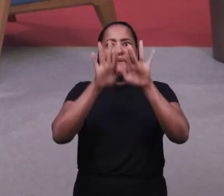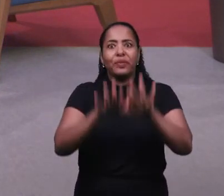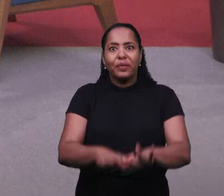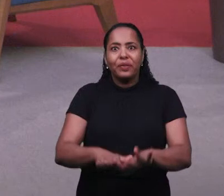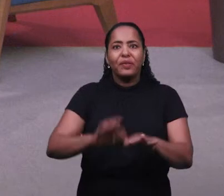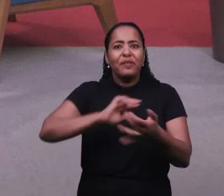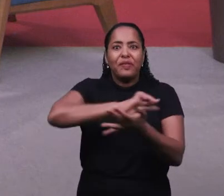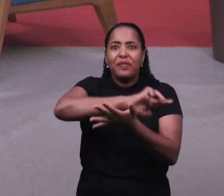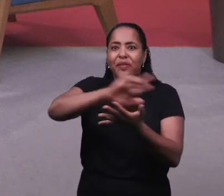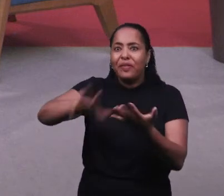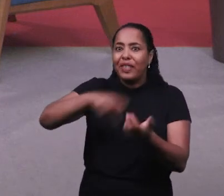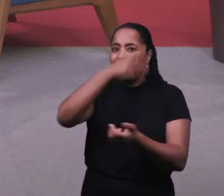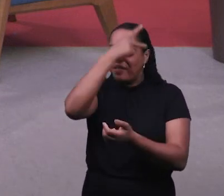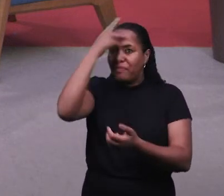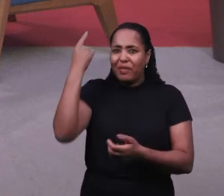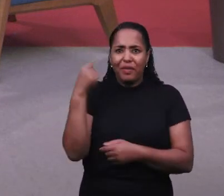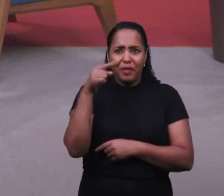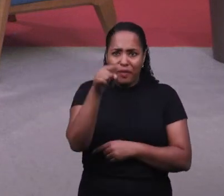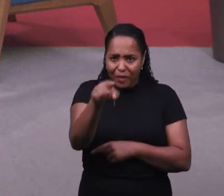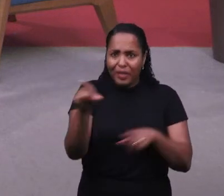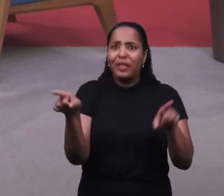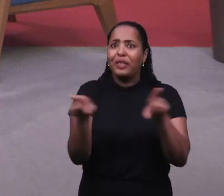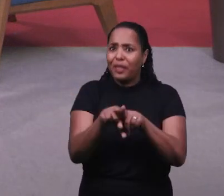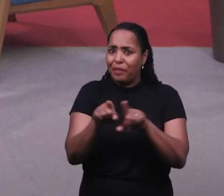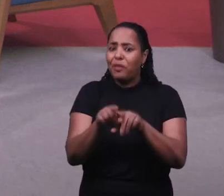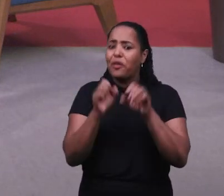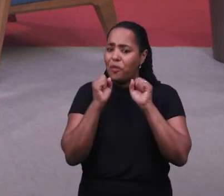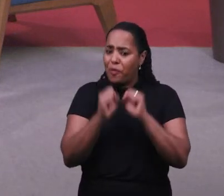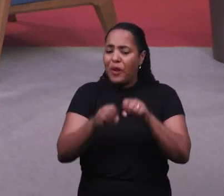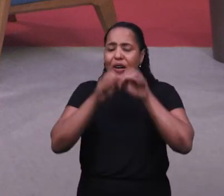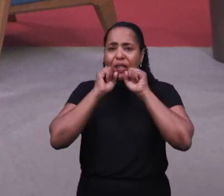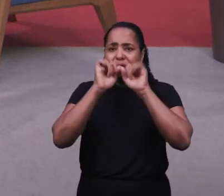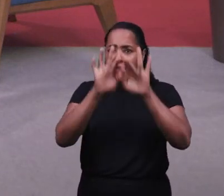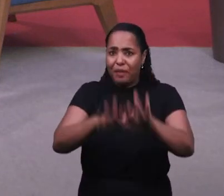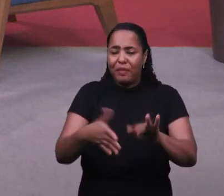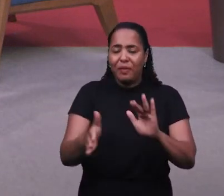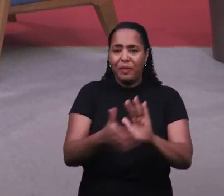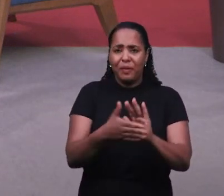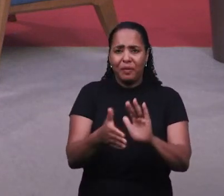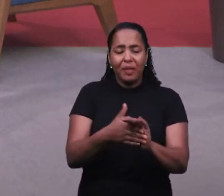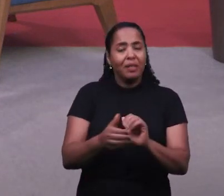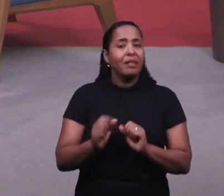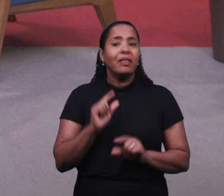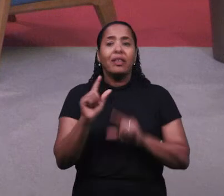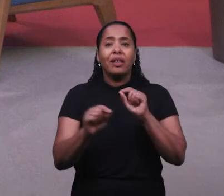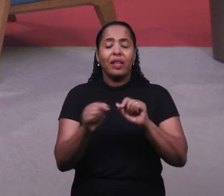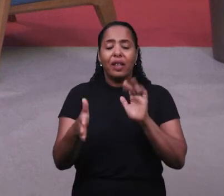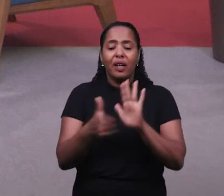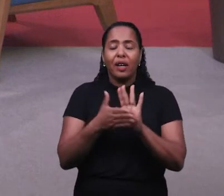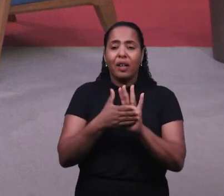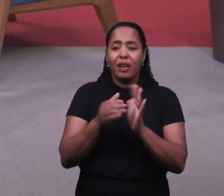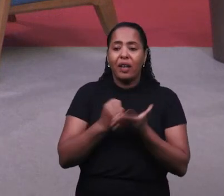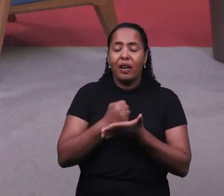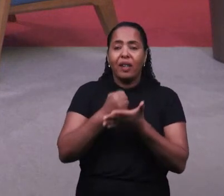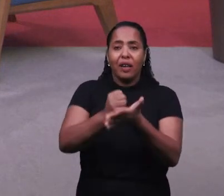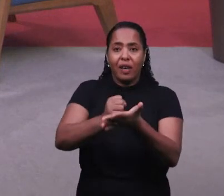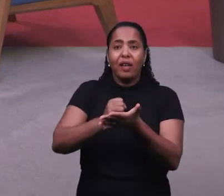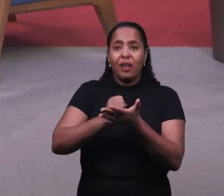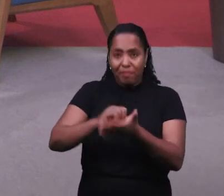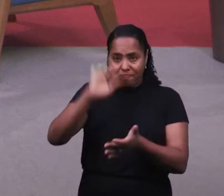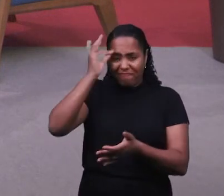une bénédiction pour beaucoup de personnes. Et vous aussi, vous pouvez vous bénéficier de ce projet. C'est un projet